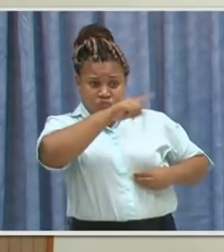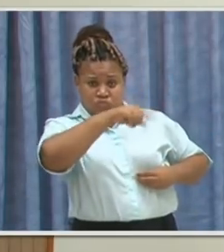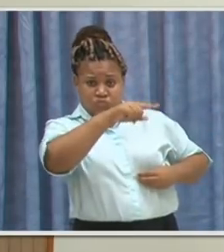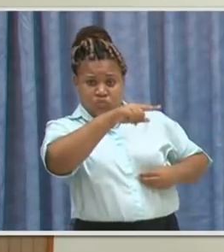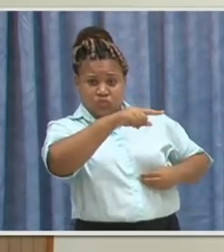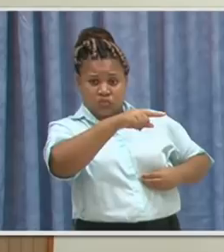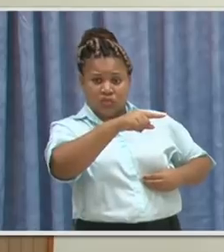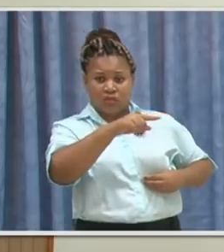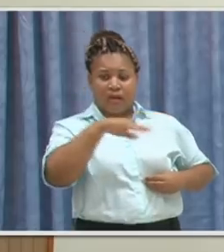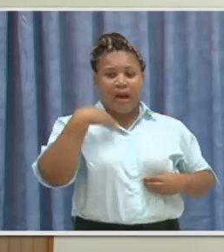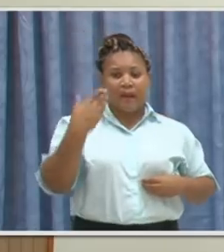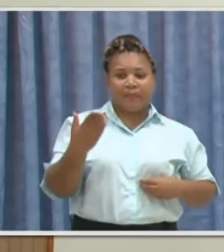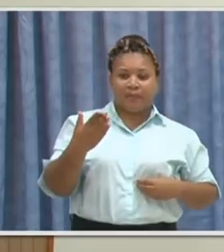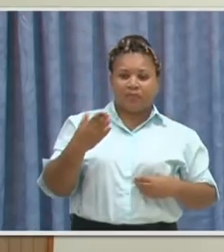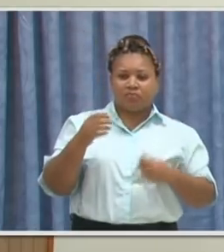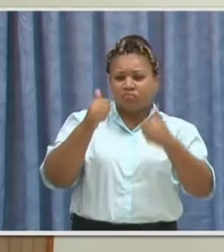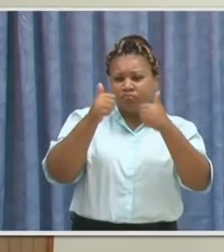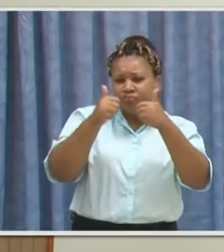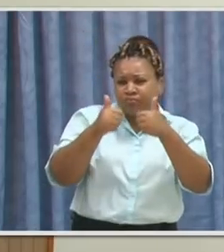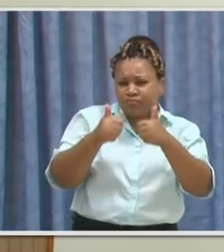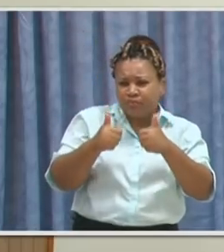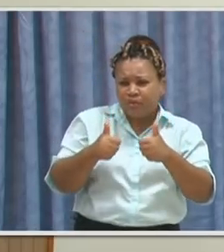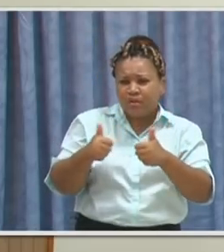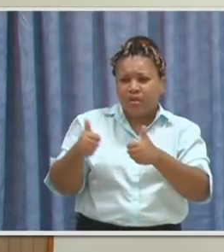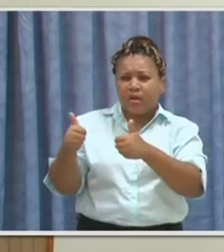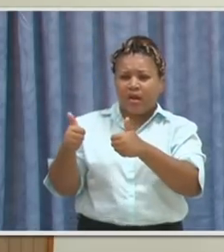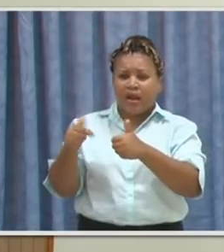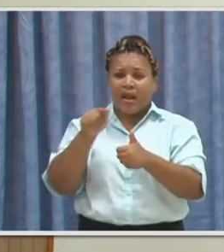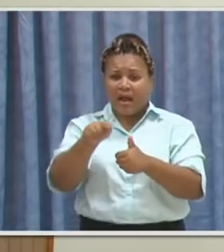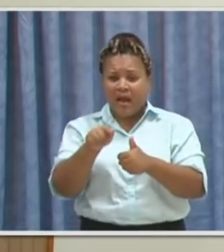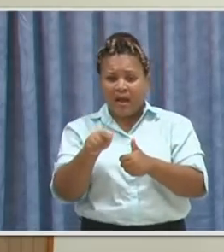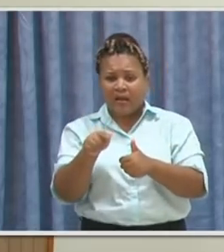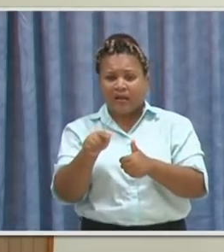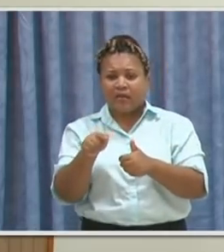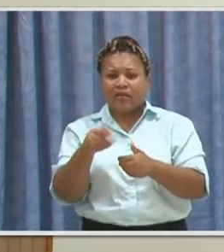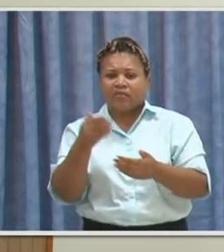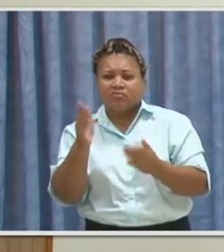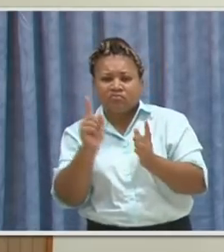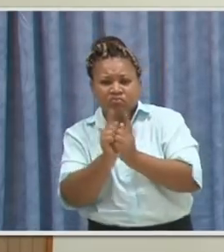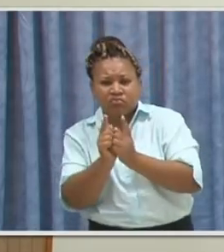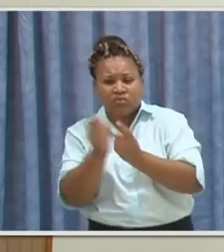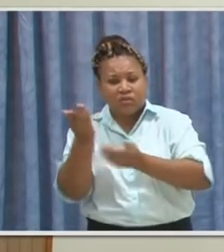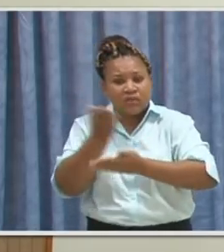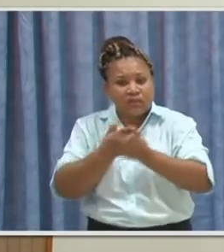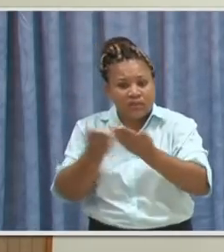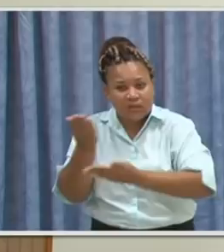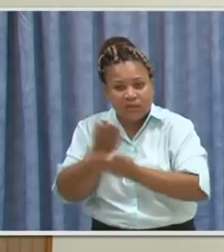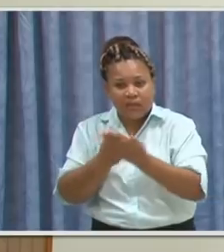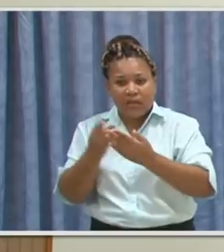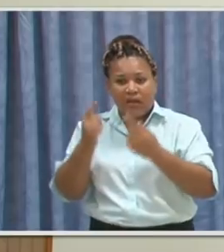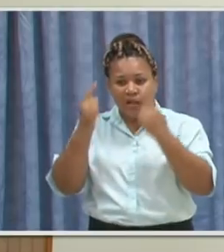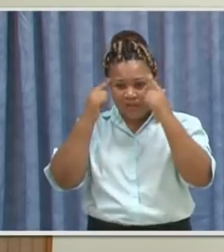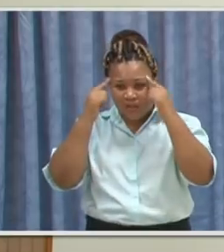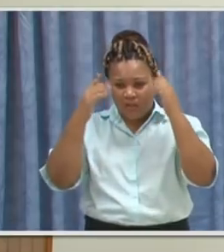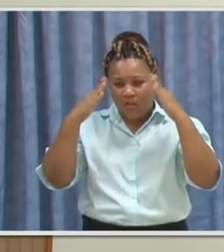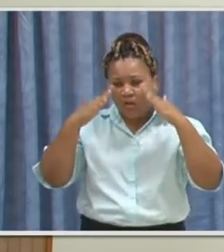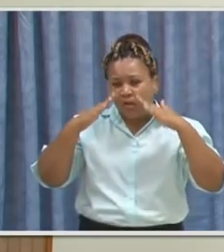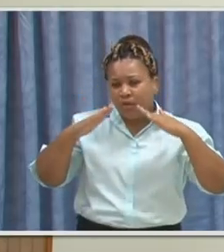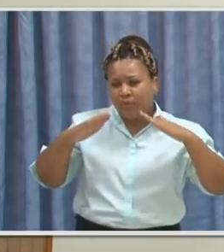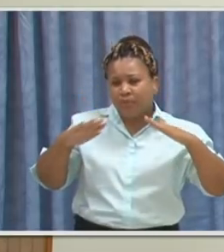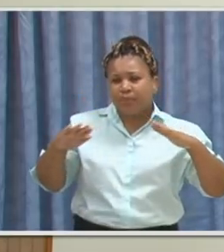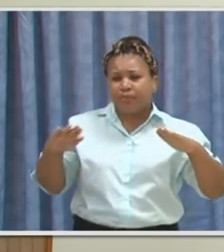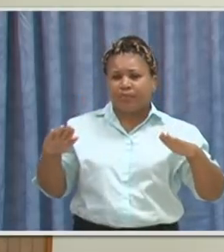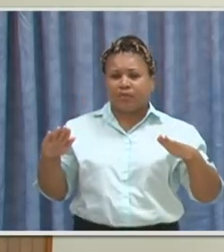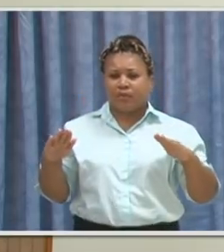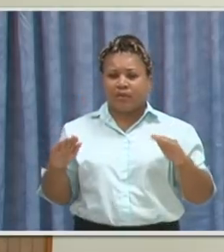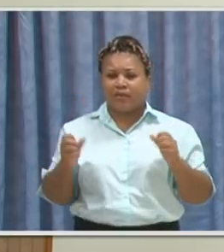aussi. Et tout ça, là, il vient avec vous. Et même avant, nous avons commencé à la façon qui m'a